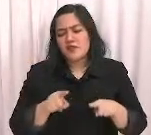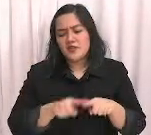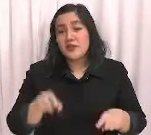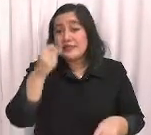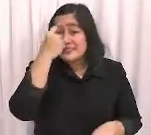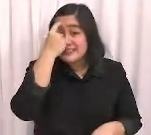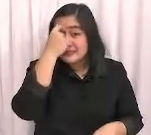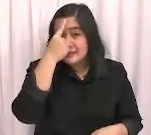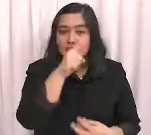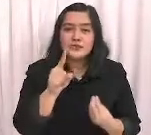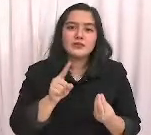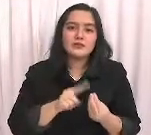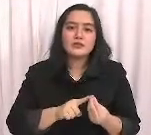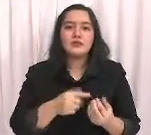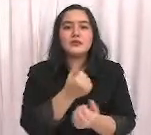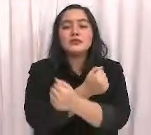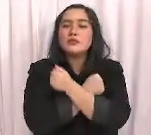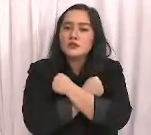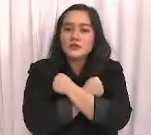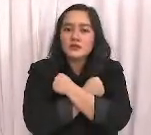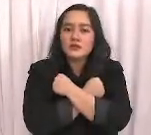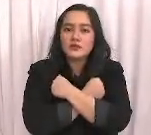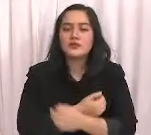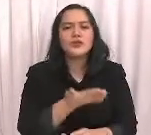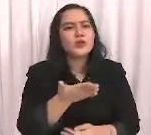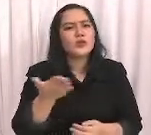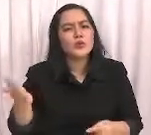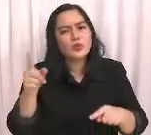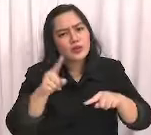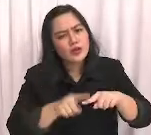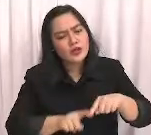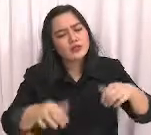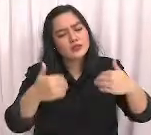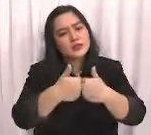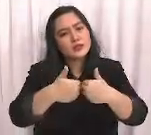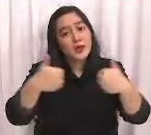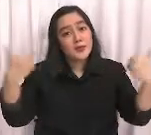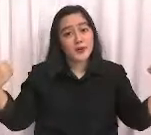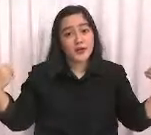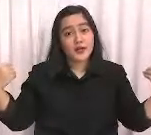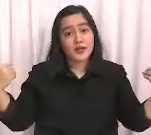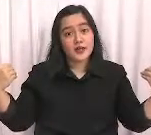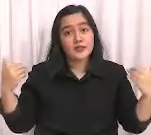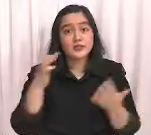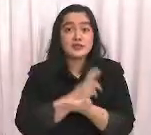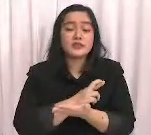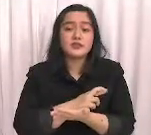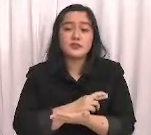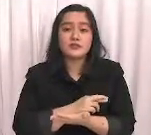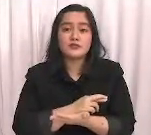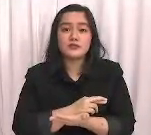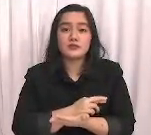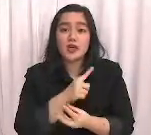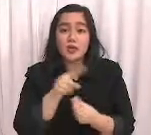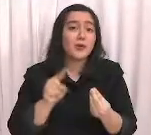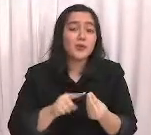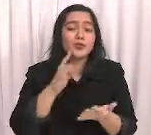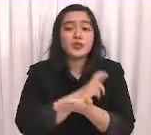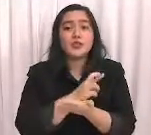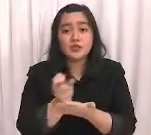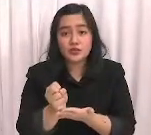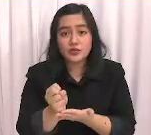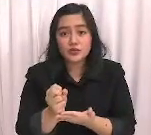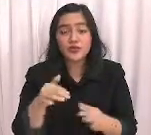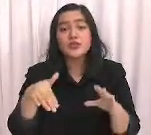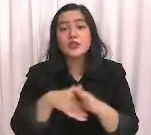sa love. You see, you cannot separate this one as far as relationship is concerned. If there